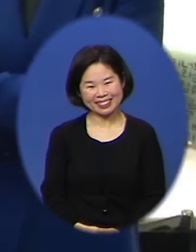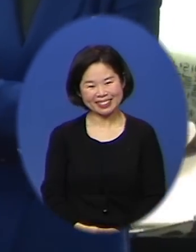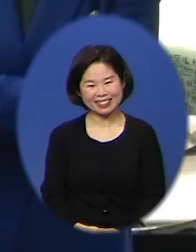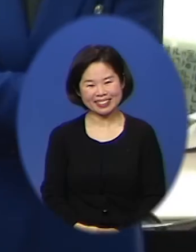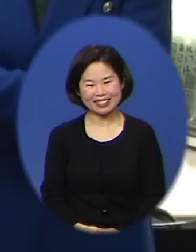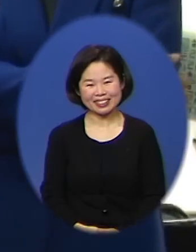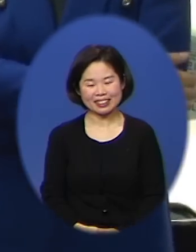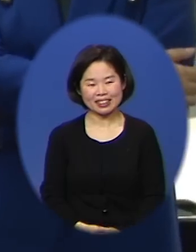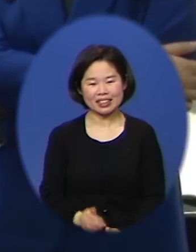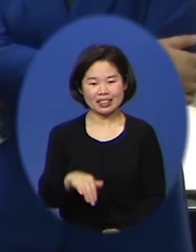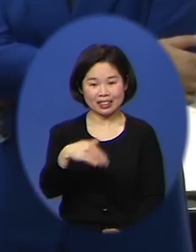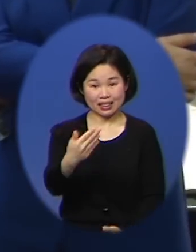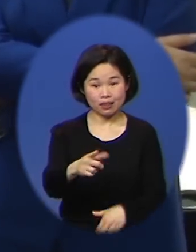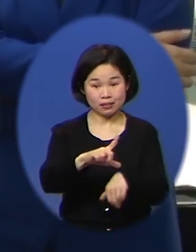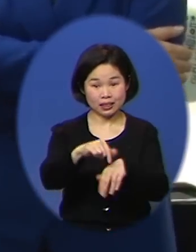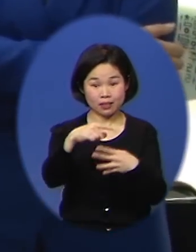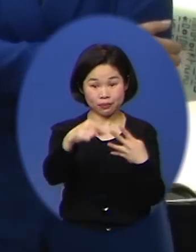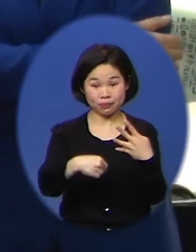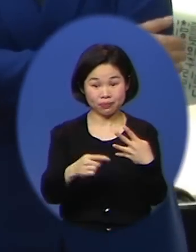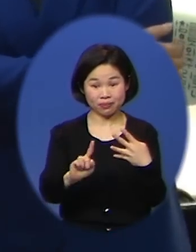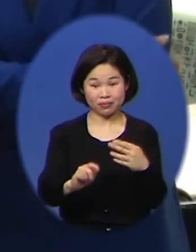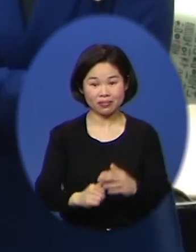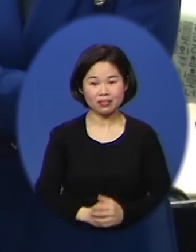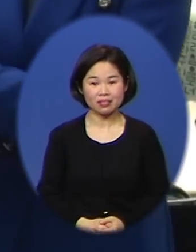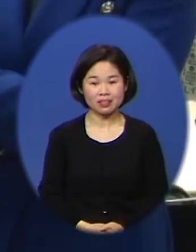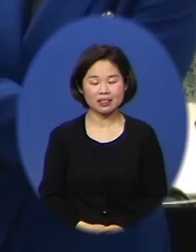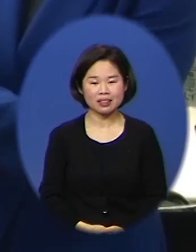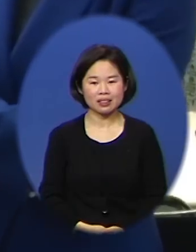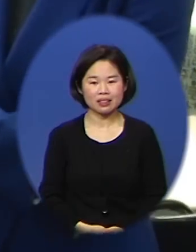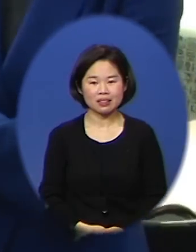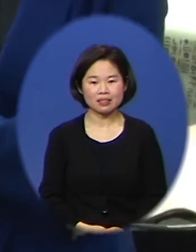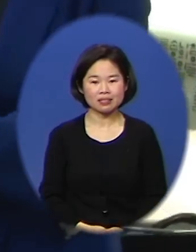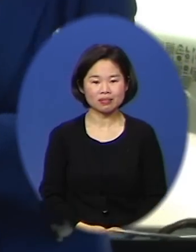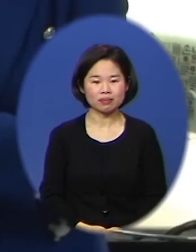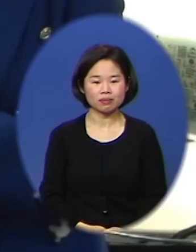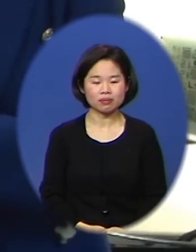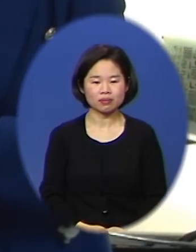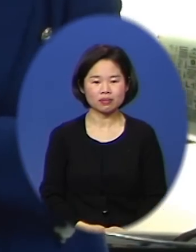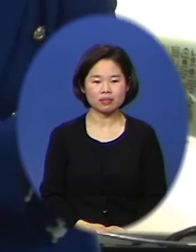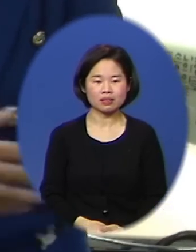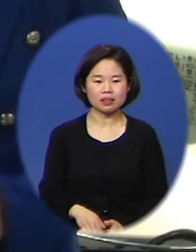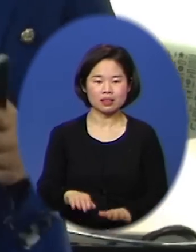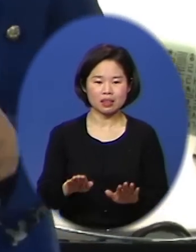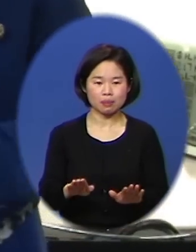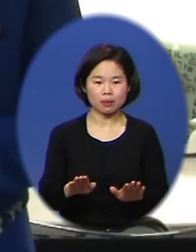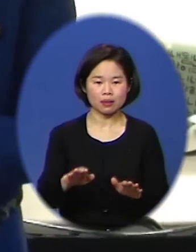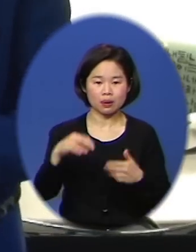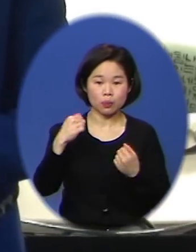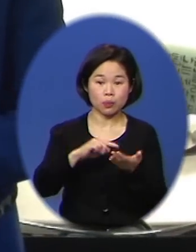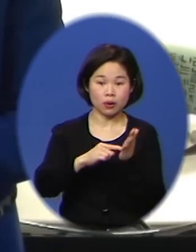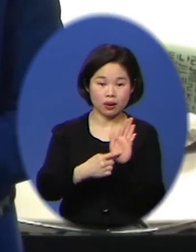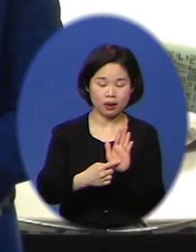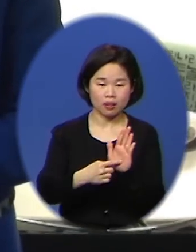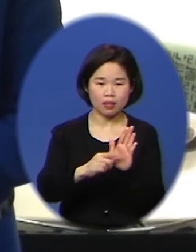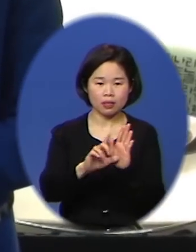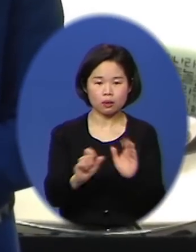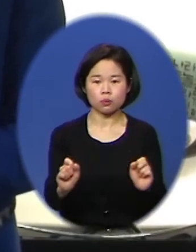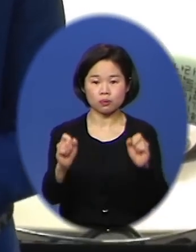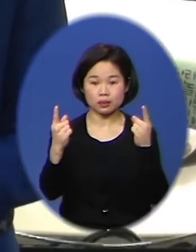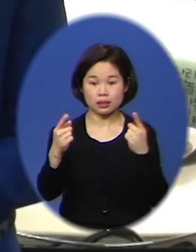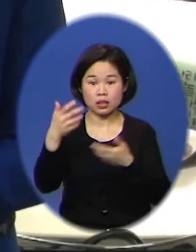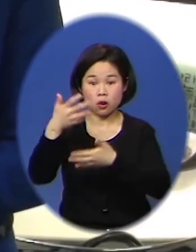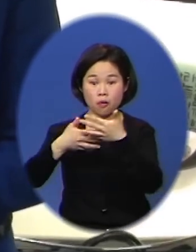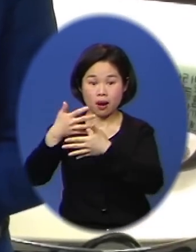아, 그럼 이제 다음 스케줄은 어떻게 되세요? 아, 이번에 이제 이 공연을 하면서 동시에 영화가 촬영이